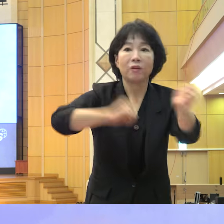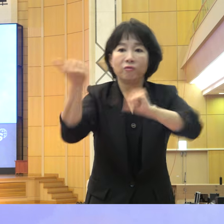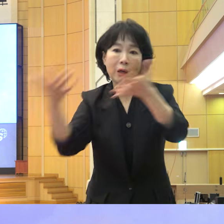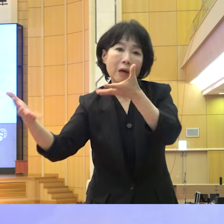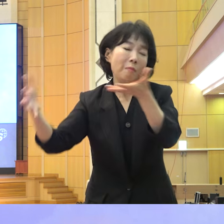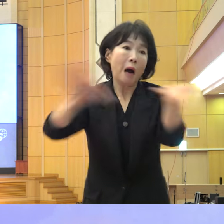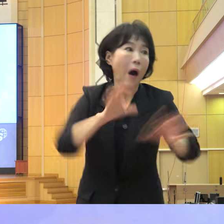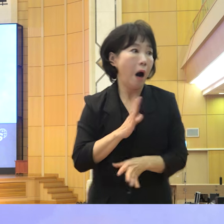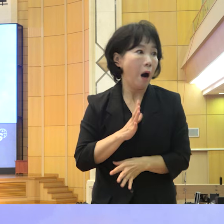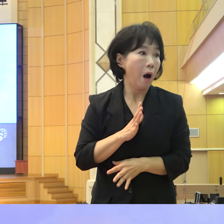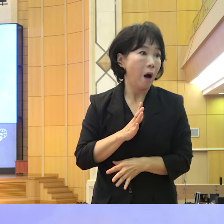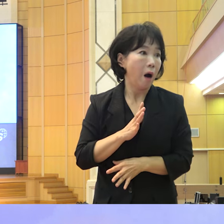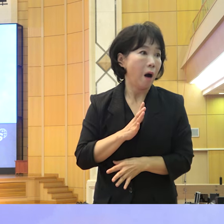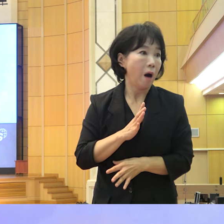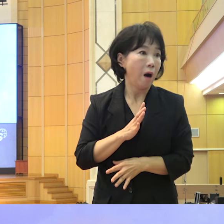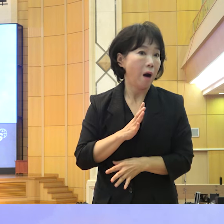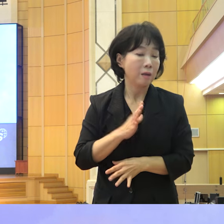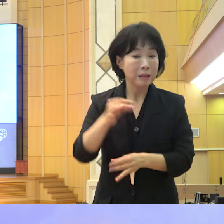거기에